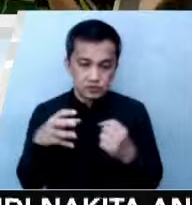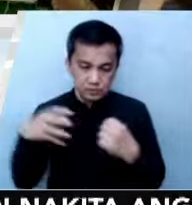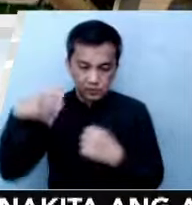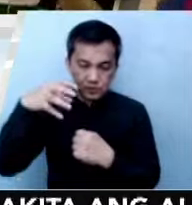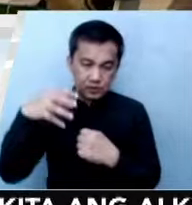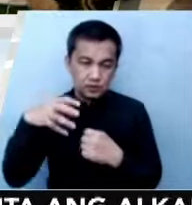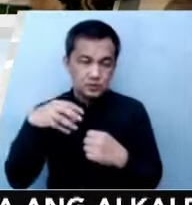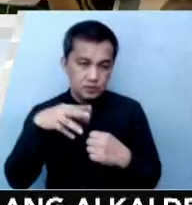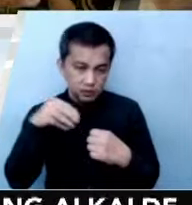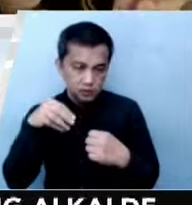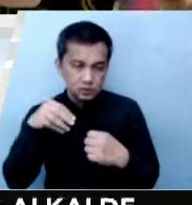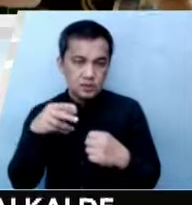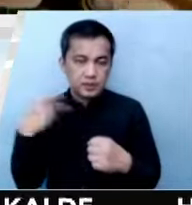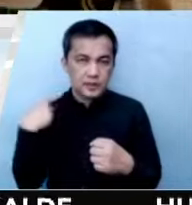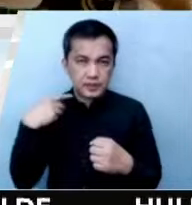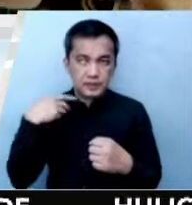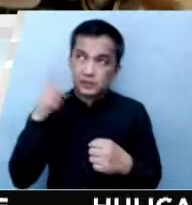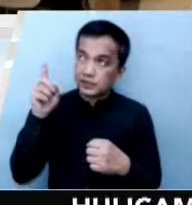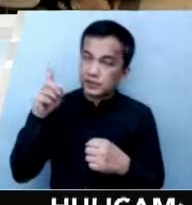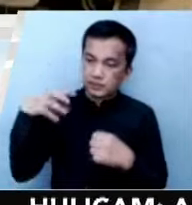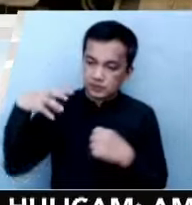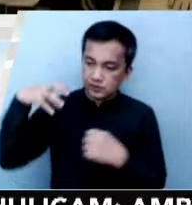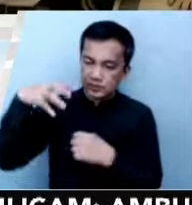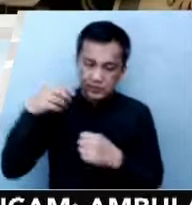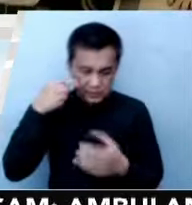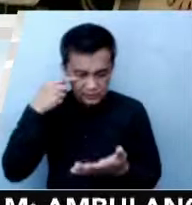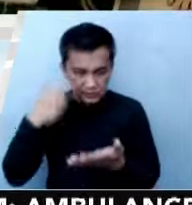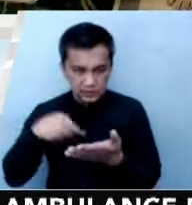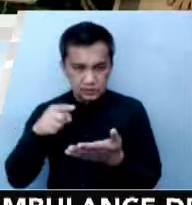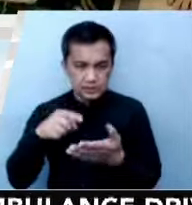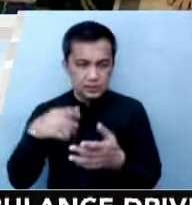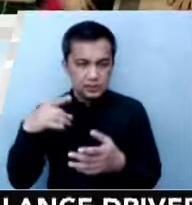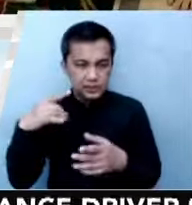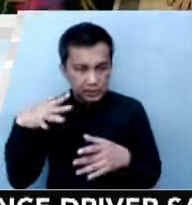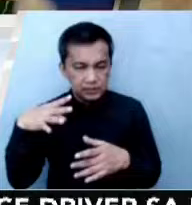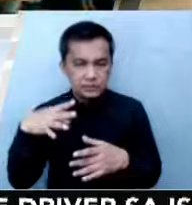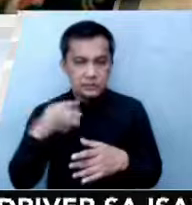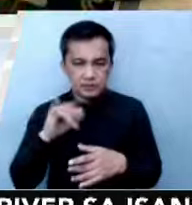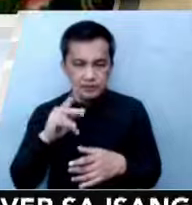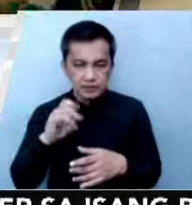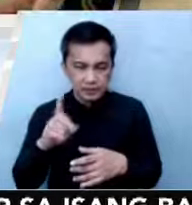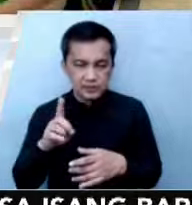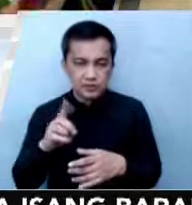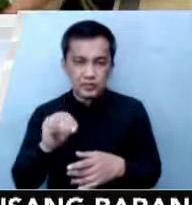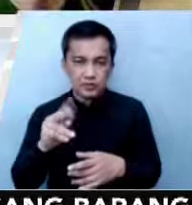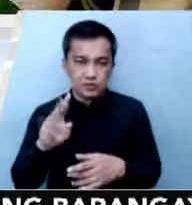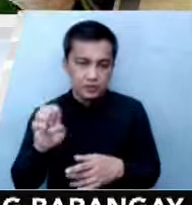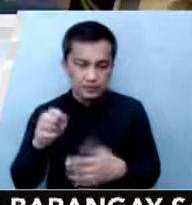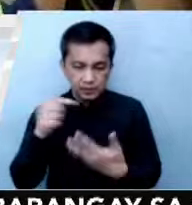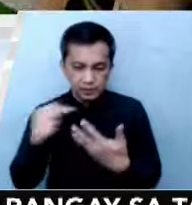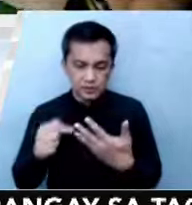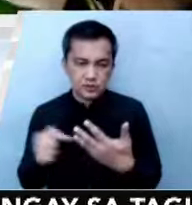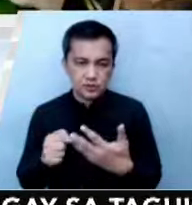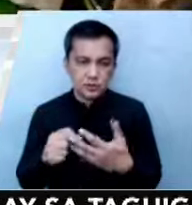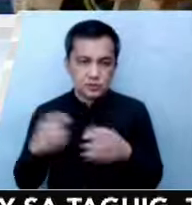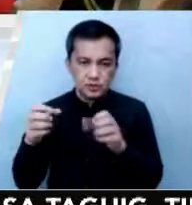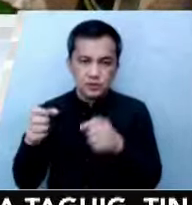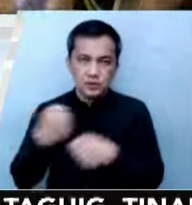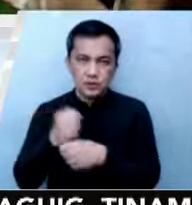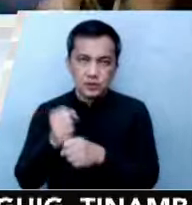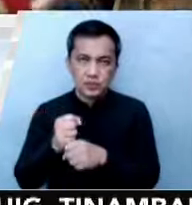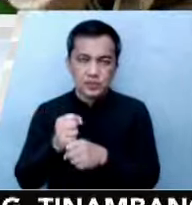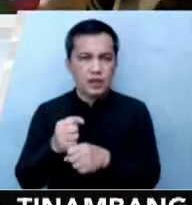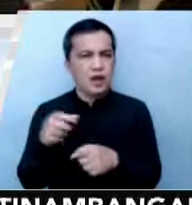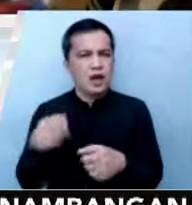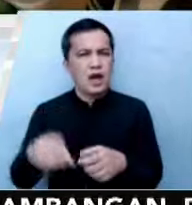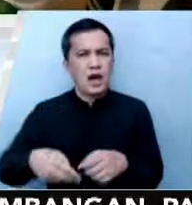kasing sensor sa mga satellite na kaya mag-detect ng visible light, infrared light, microwave radiation at iba pa para makabuo ng mga high resolution na imahe. Yung